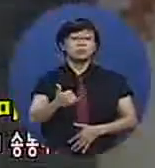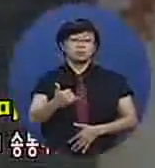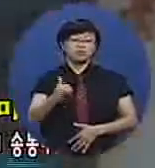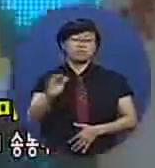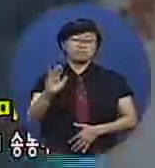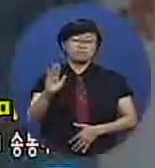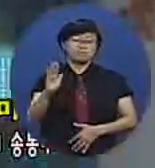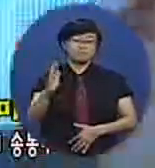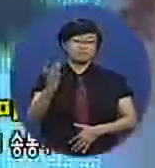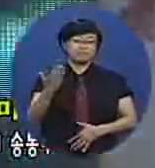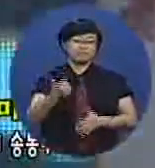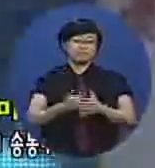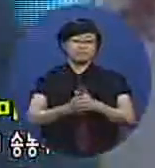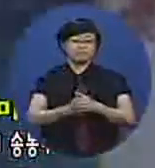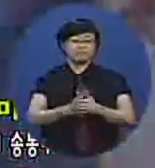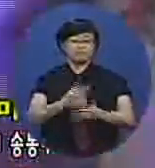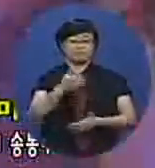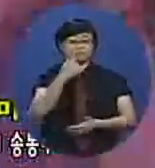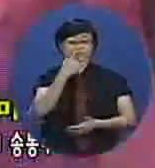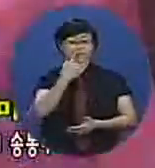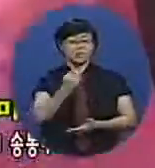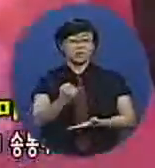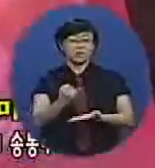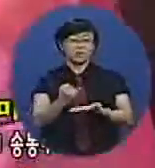부모 되니